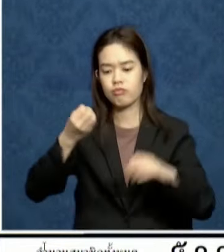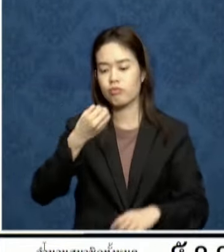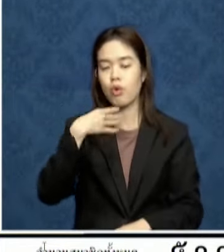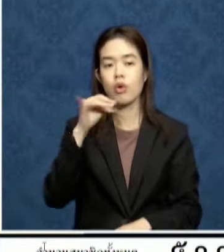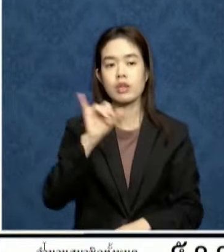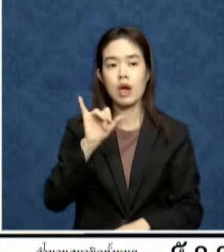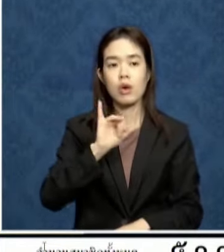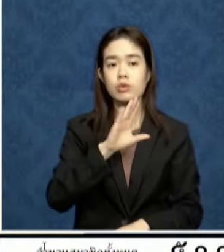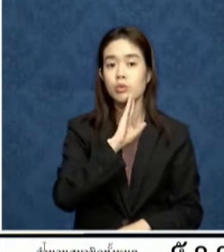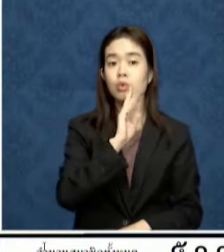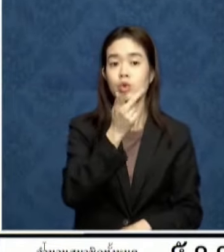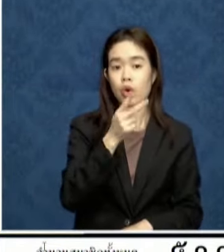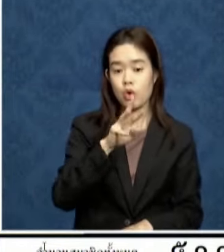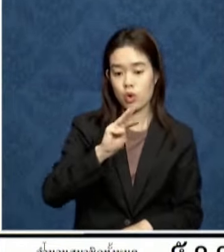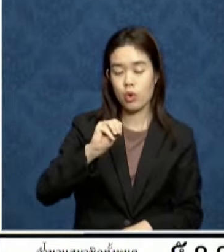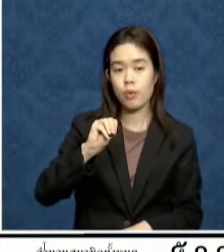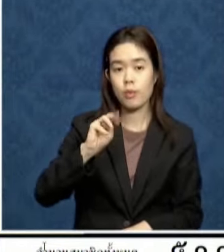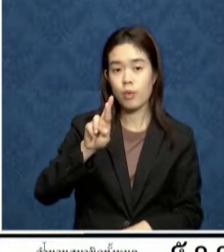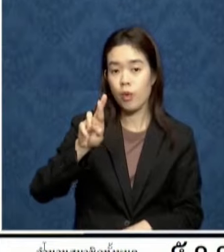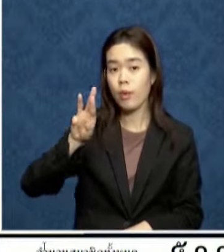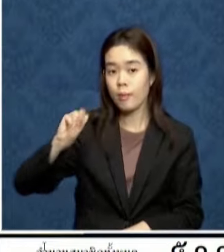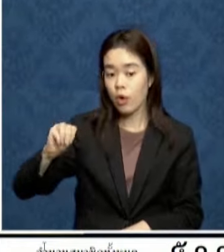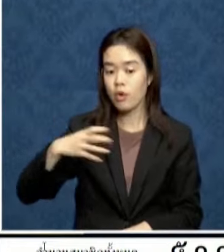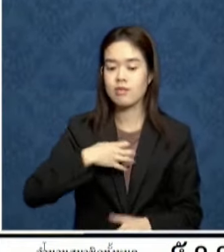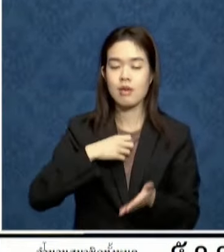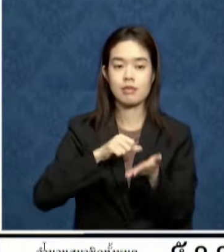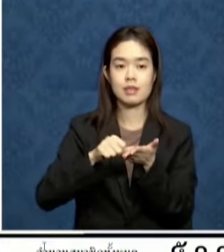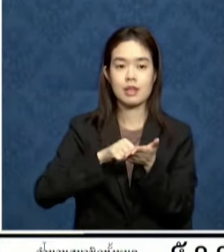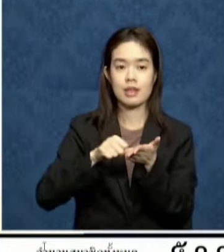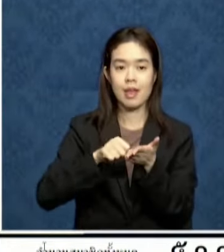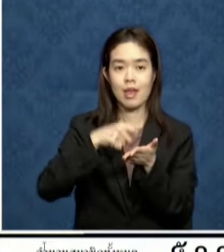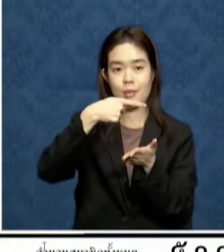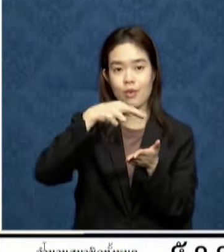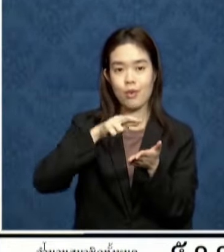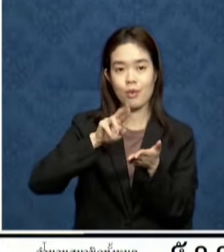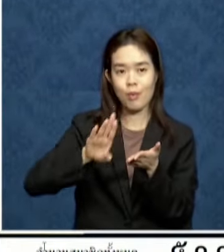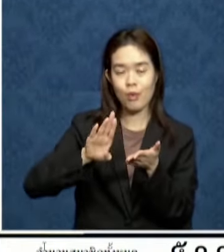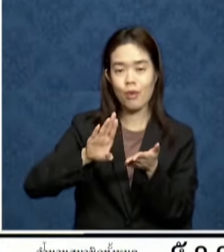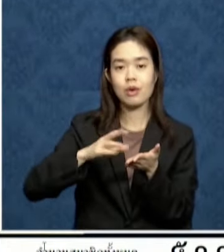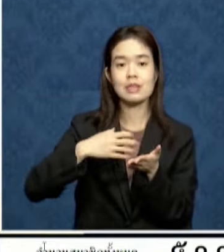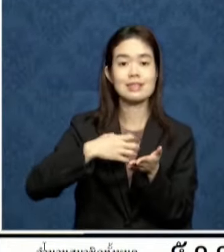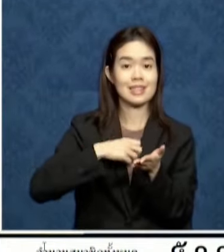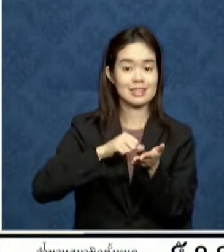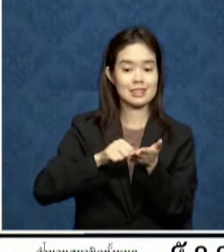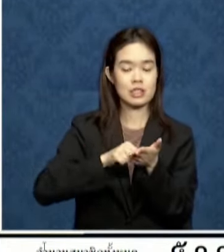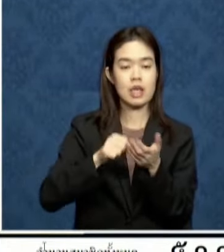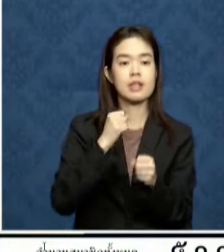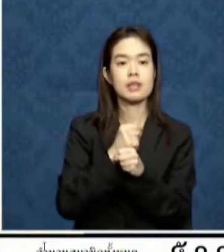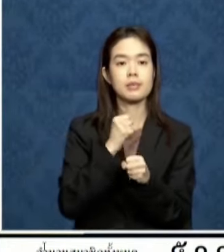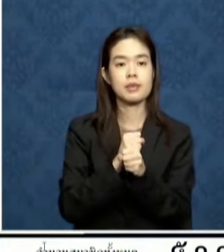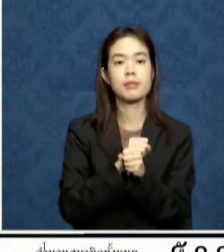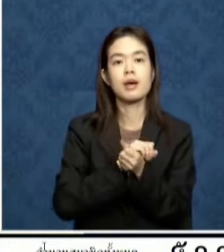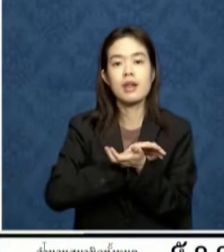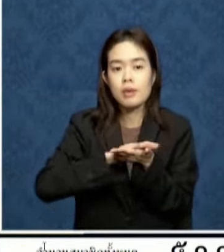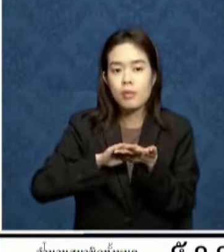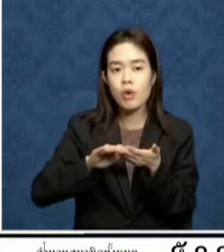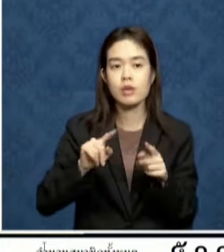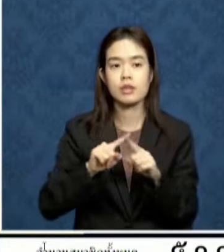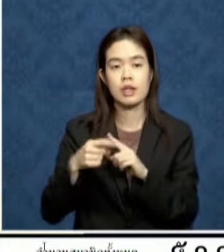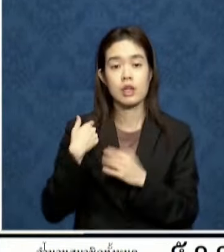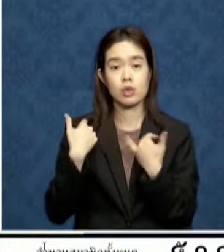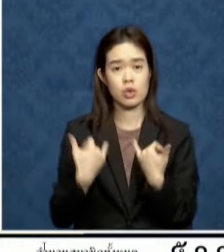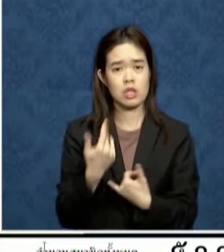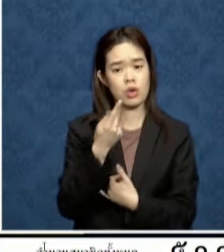าหากครม.มีความประสงค์ว่าจะต้องแก้ไขพรบประชามติให้เสร็จก่อนจะเดินหน้าในการจัดทำประชามติครั้งแรกแล้วเหตุใดครับครม.